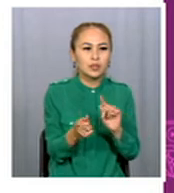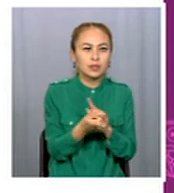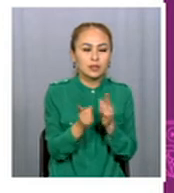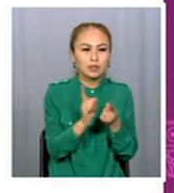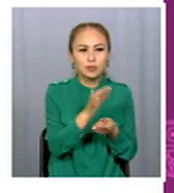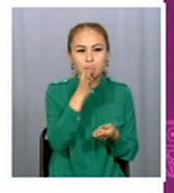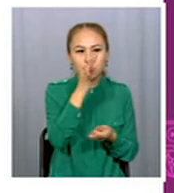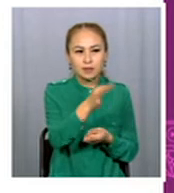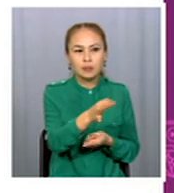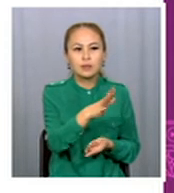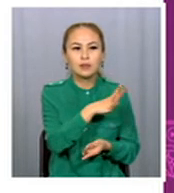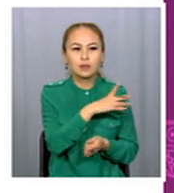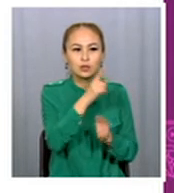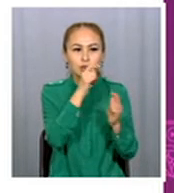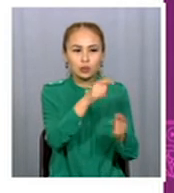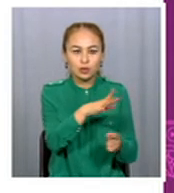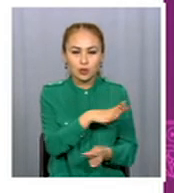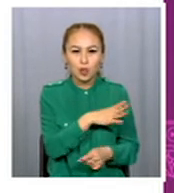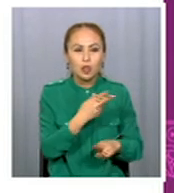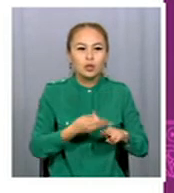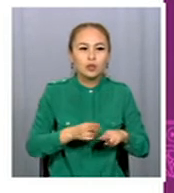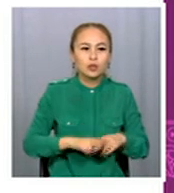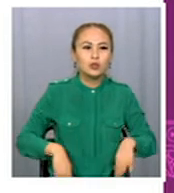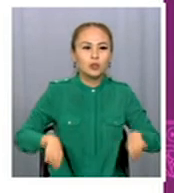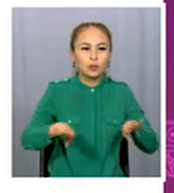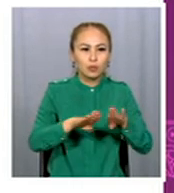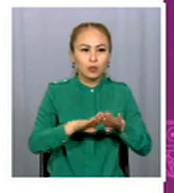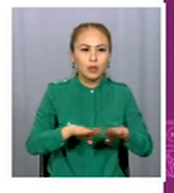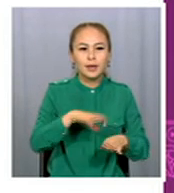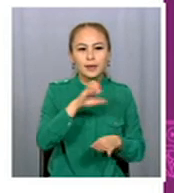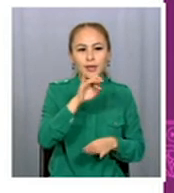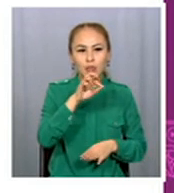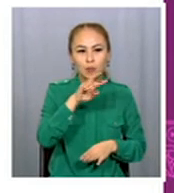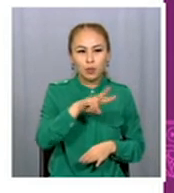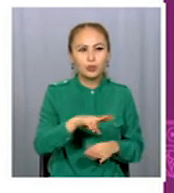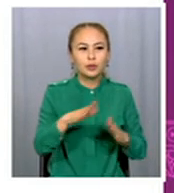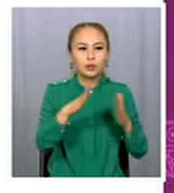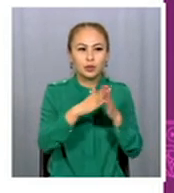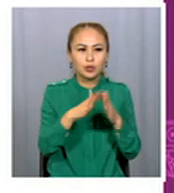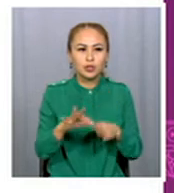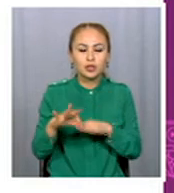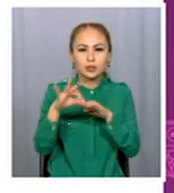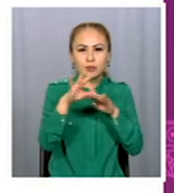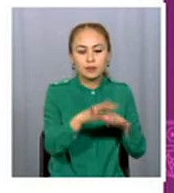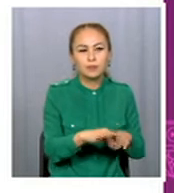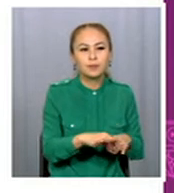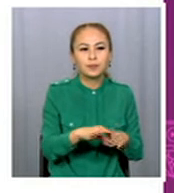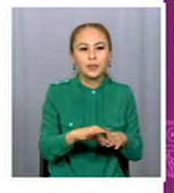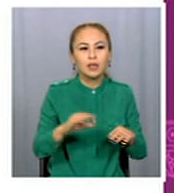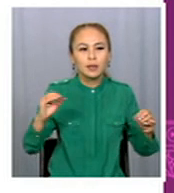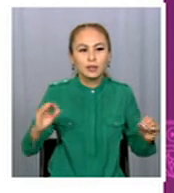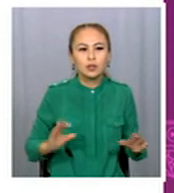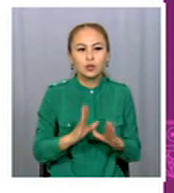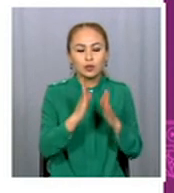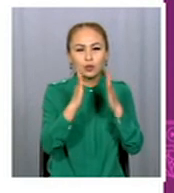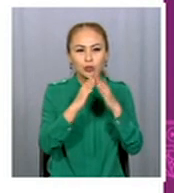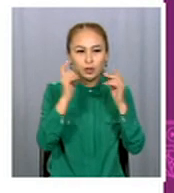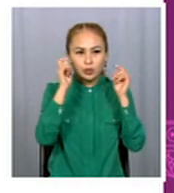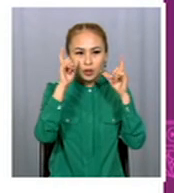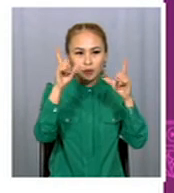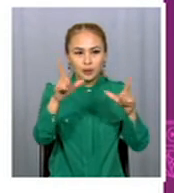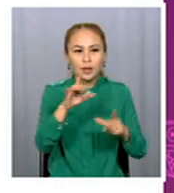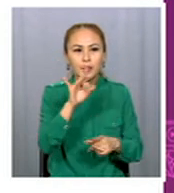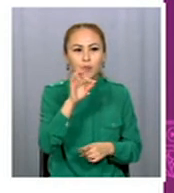өзгертеді», деп сыйлықты ұсынды. Сөйтіп олар Ерболды үйіне жеткізеді. Таңертең ұйқыдан